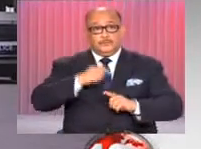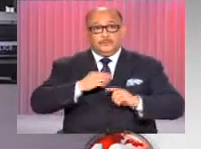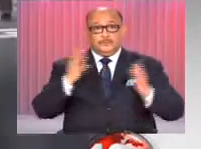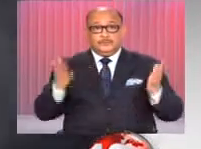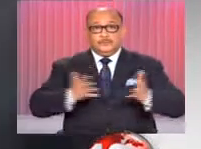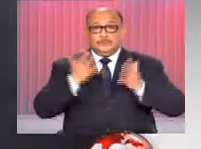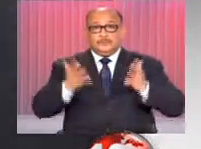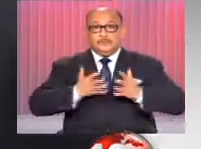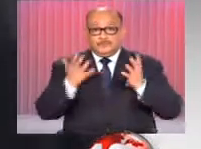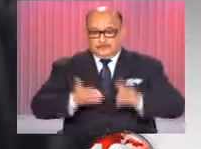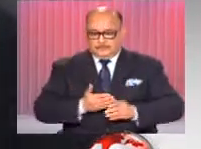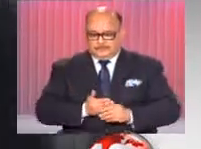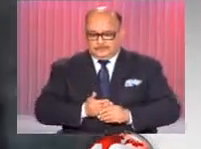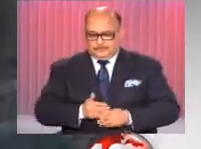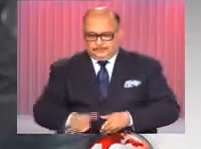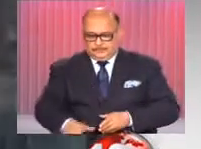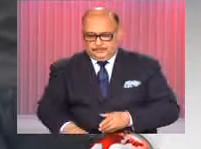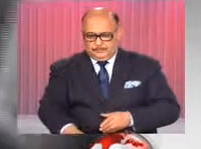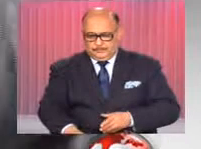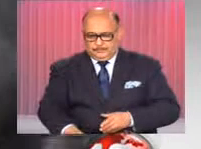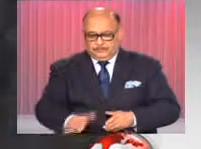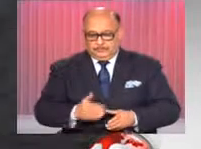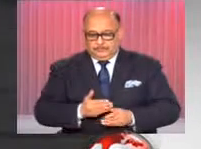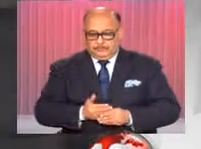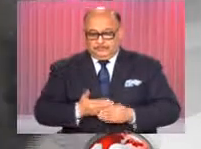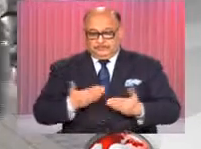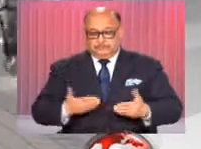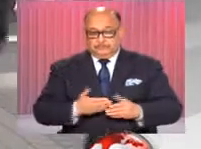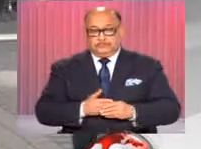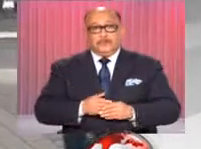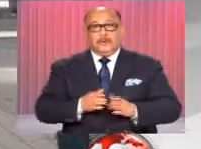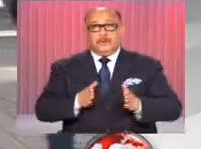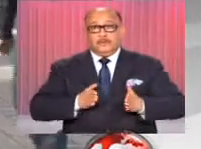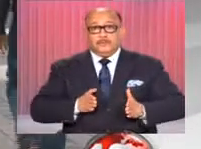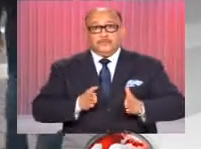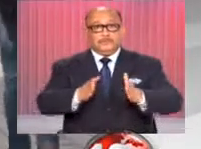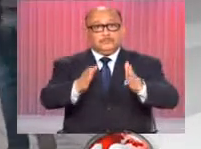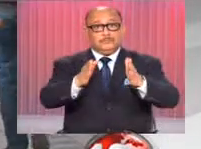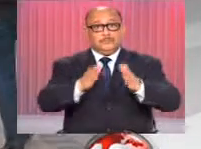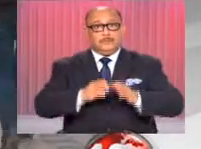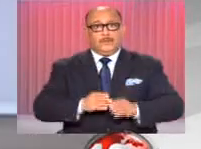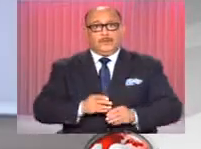هم شركاء نداء تونس في الحكومة الجديدة ولا شكل الشراكة المحتملة.